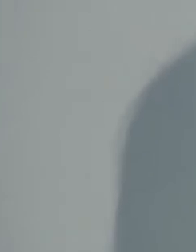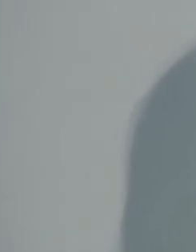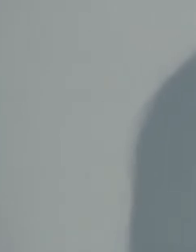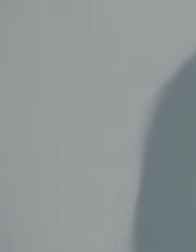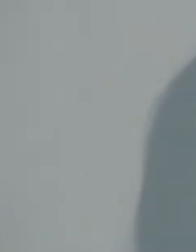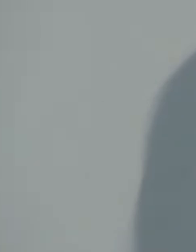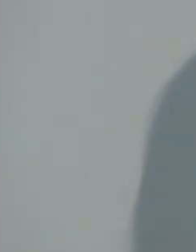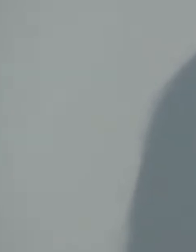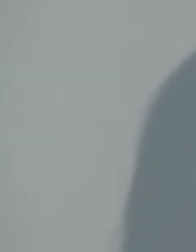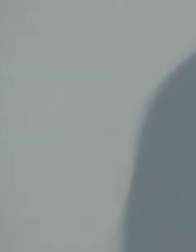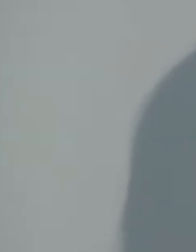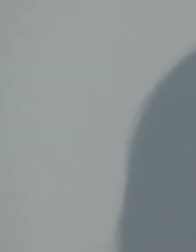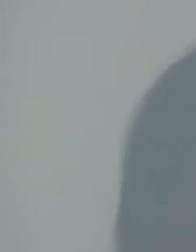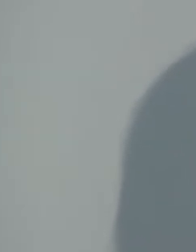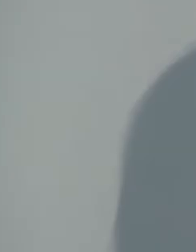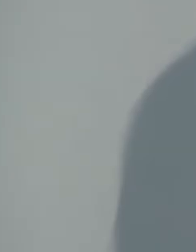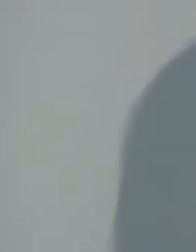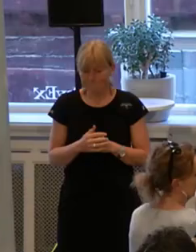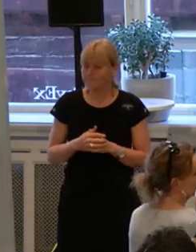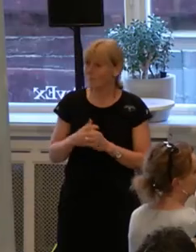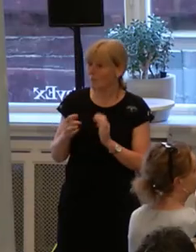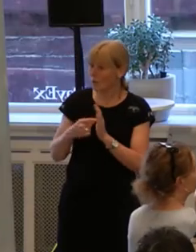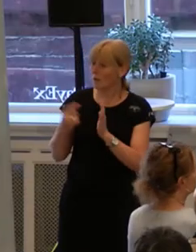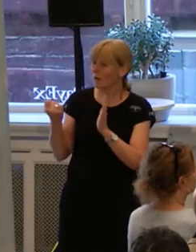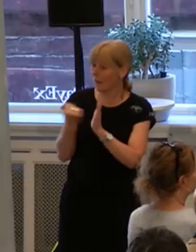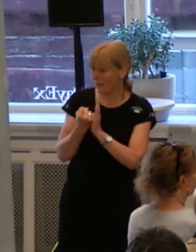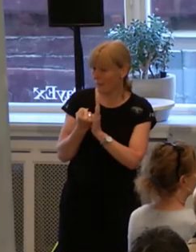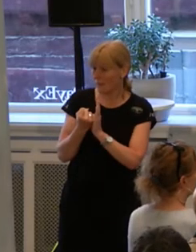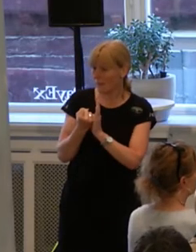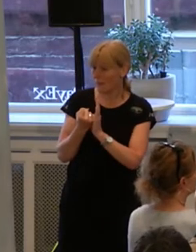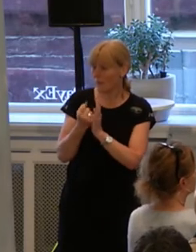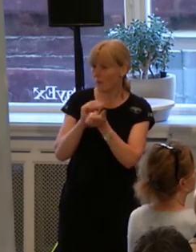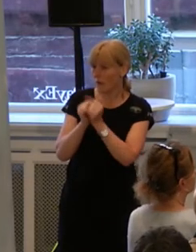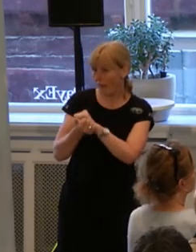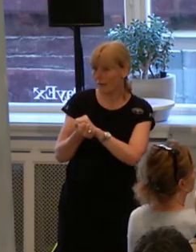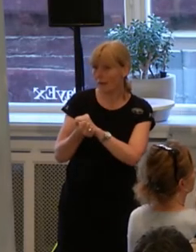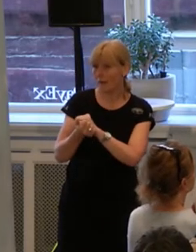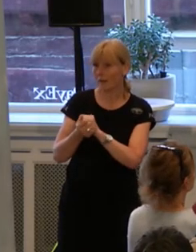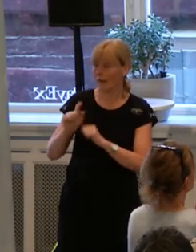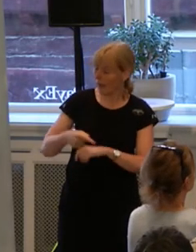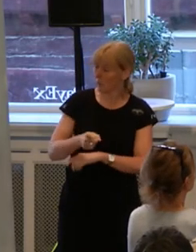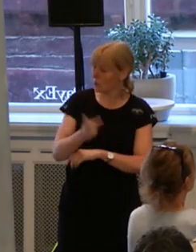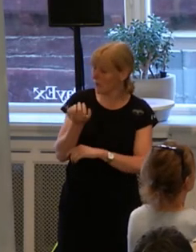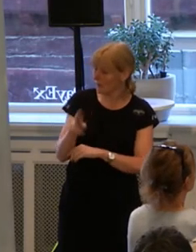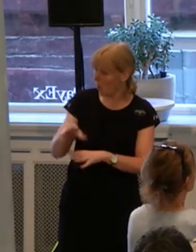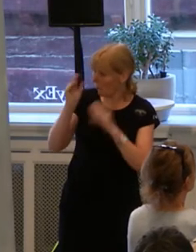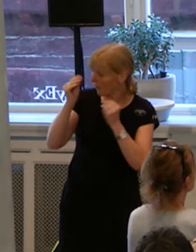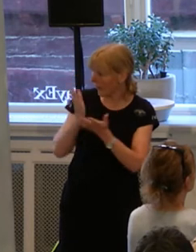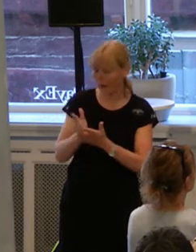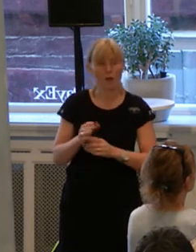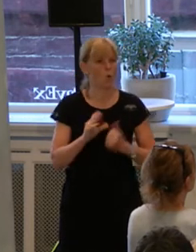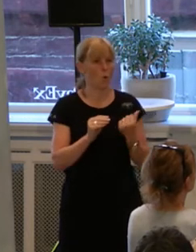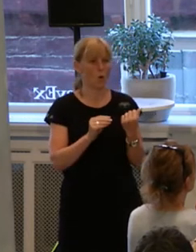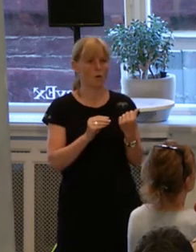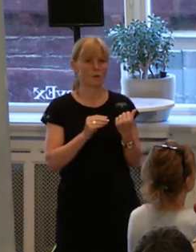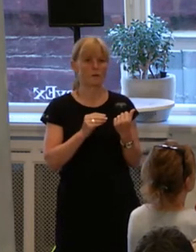för samhället. Utan det, ja. Så lagändringar, det vad jag förstår, det kräver du, Kerstin. Så här kan jag vi inte ha det. Tycker att det är ett väldigt